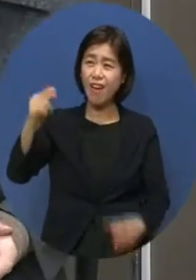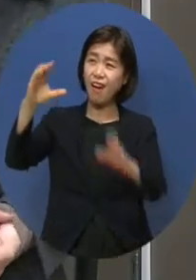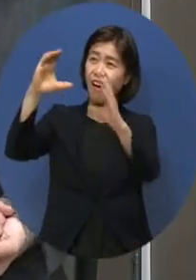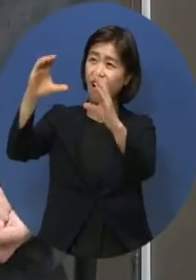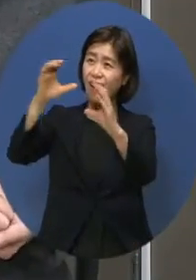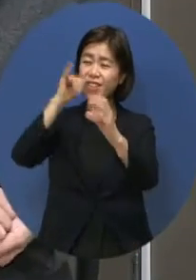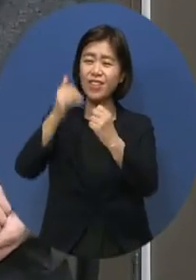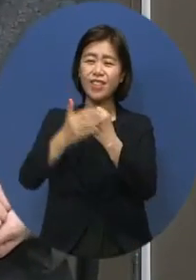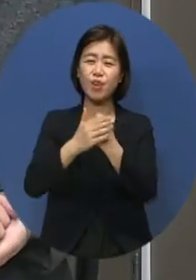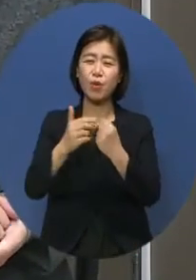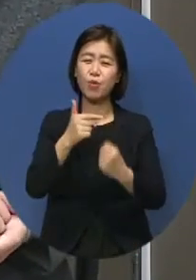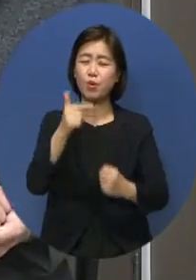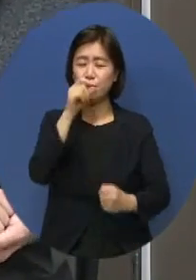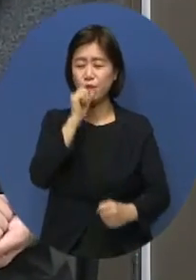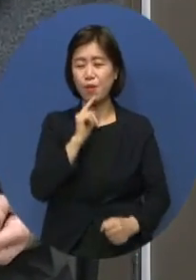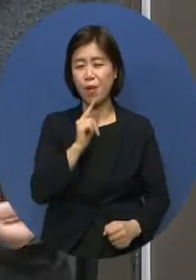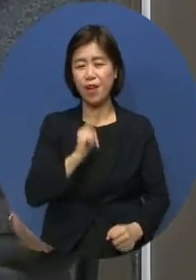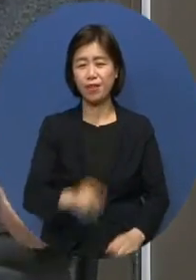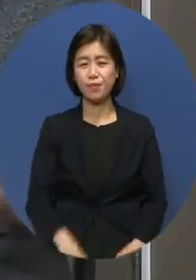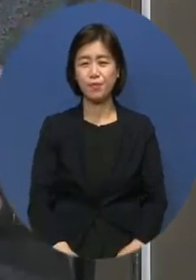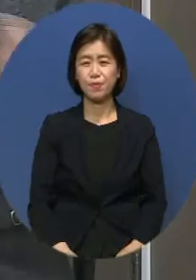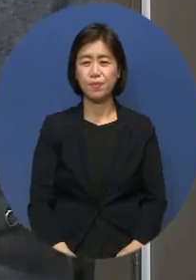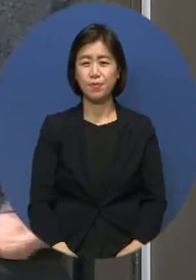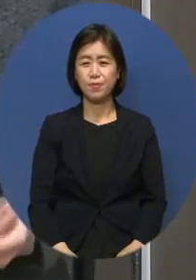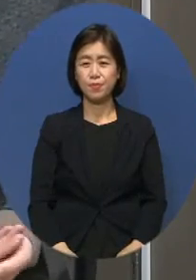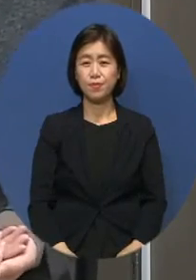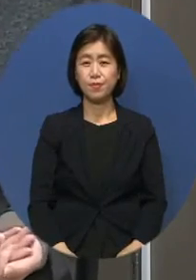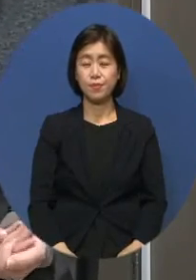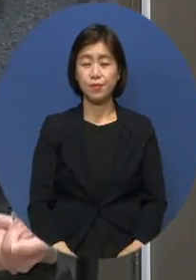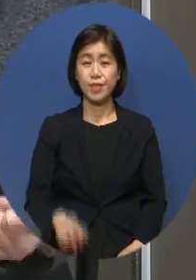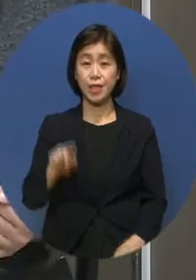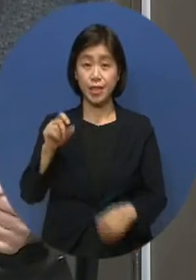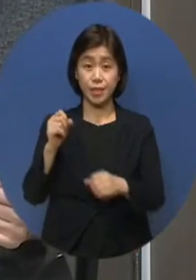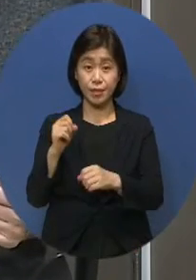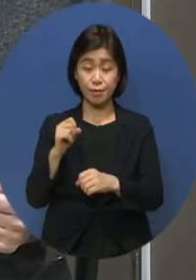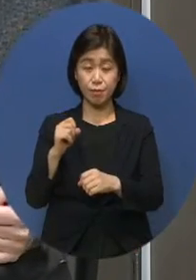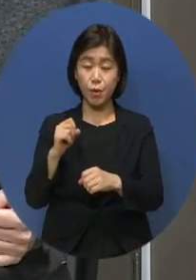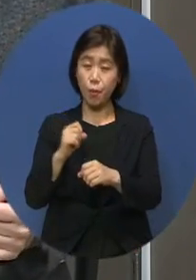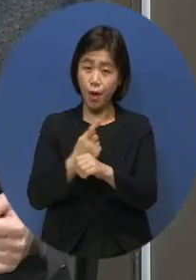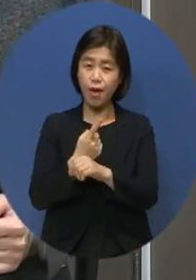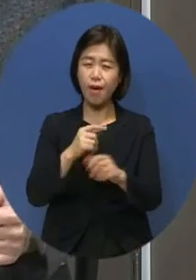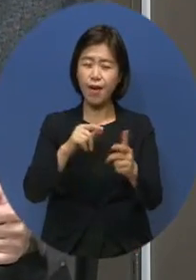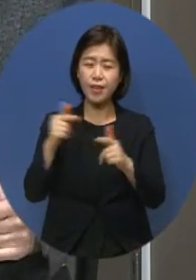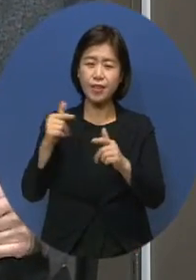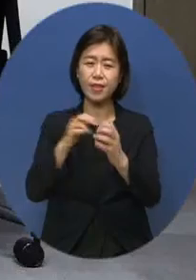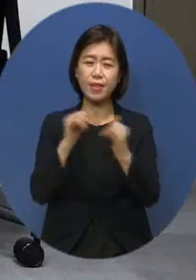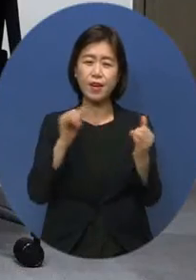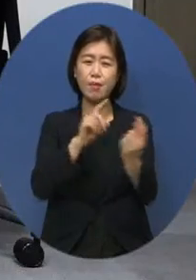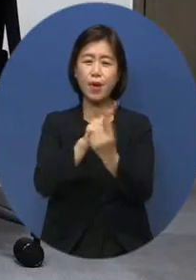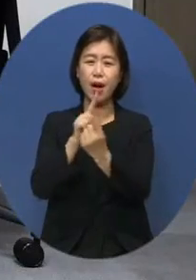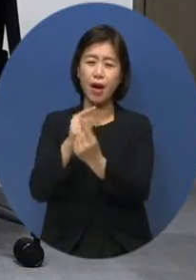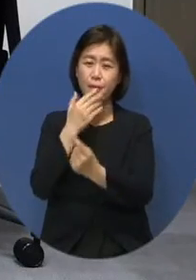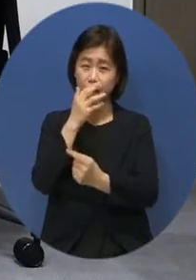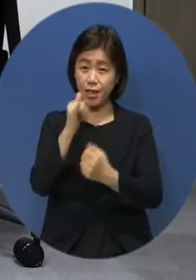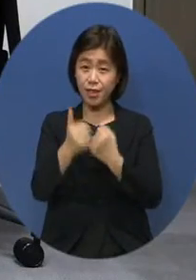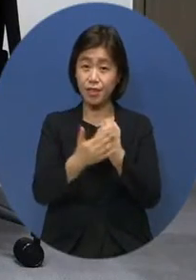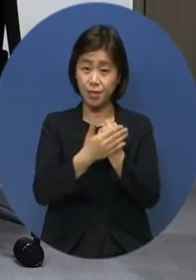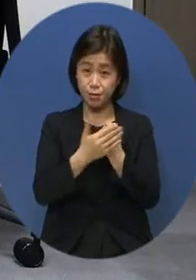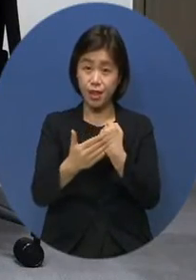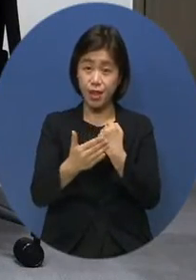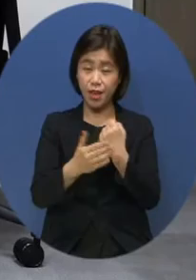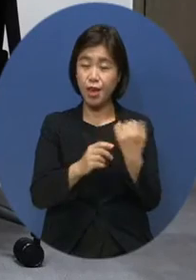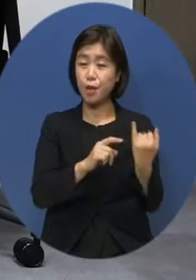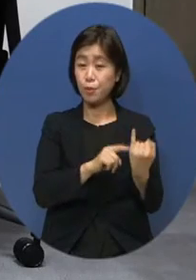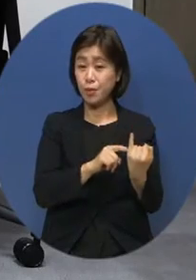아 정말요? 네. 그리고 그걸 계기로 또 다양한 사람들을 만날 수 있게 됐었기 때문에 동생도 영화